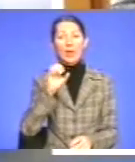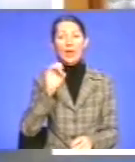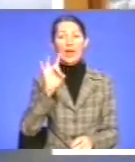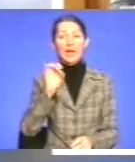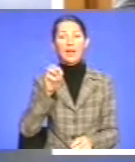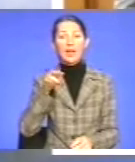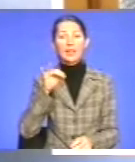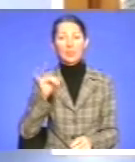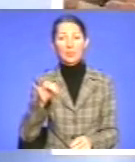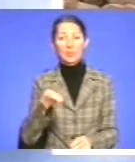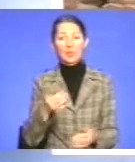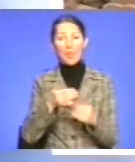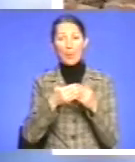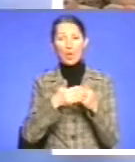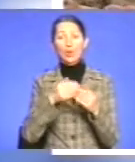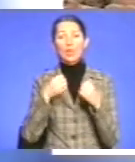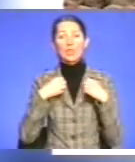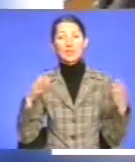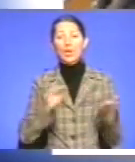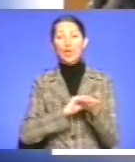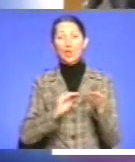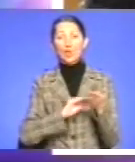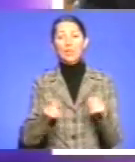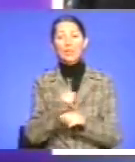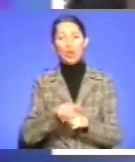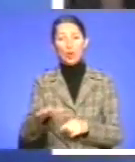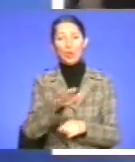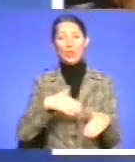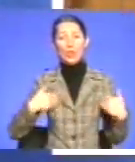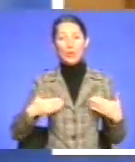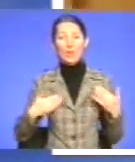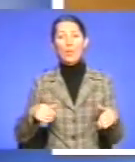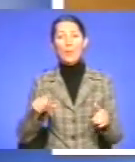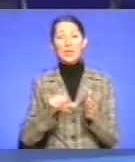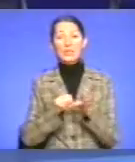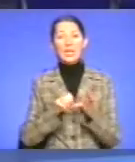Напередодні професійного свята журналістів Тернопільщини привітали представники влади.